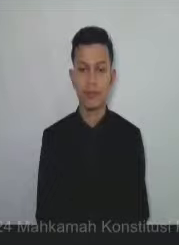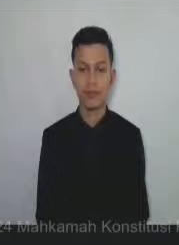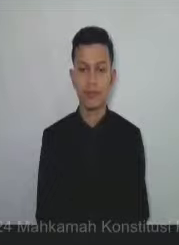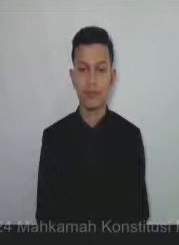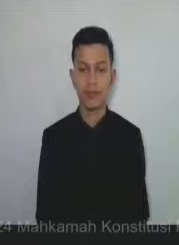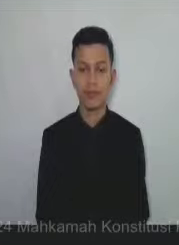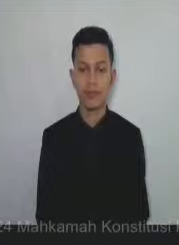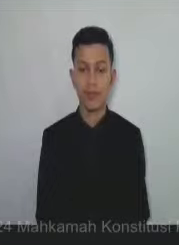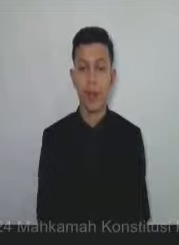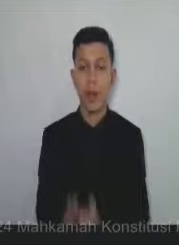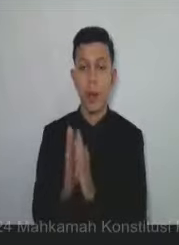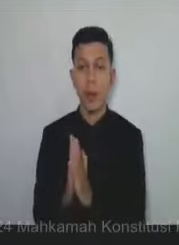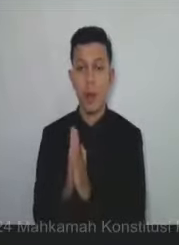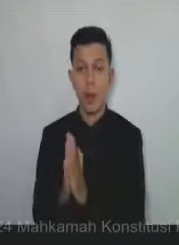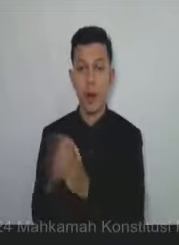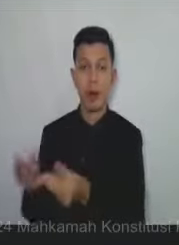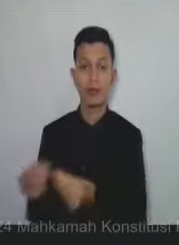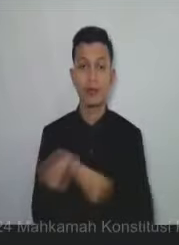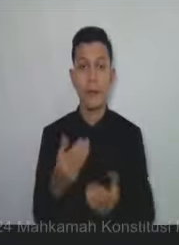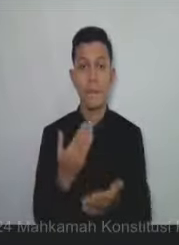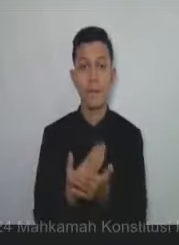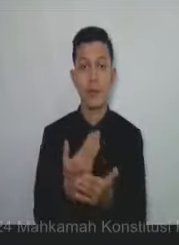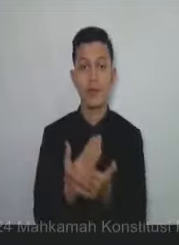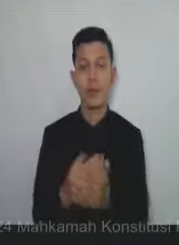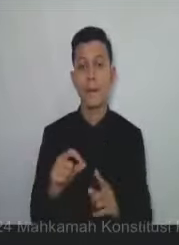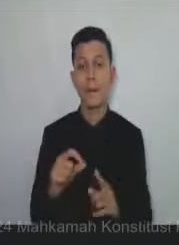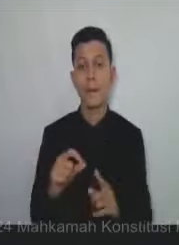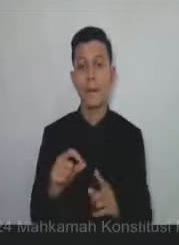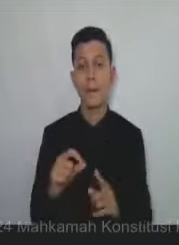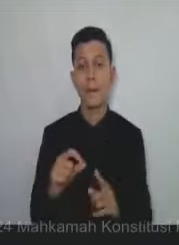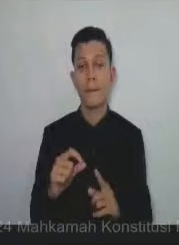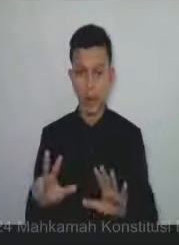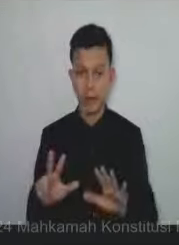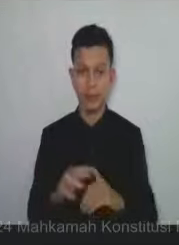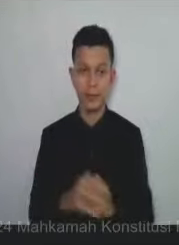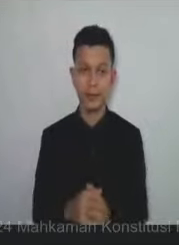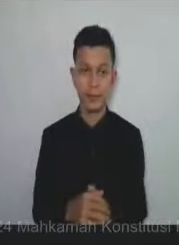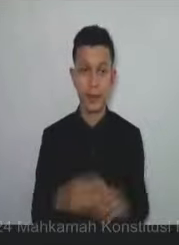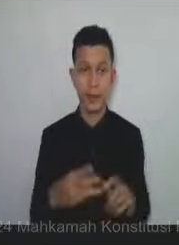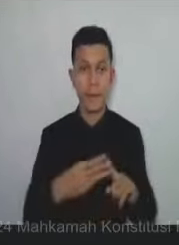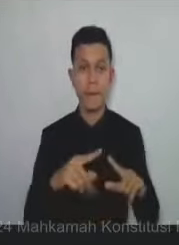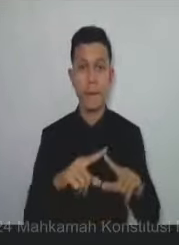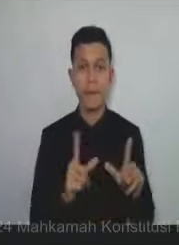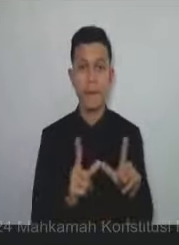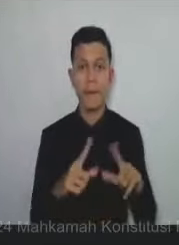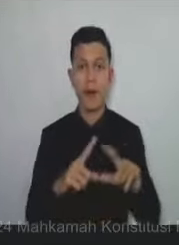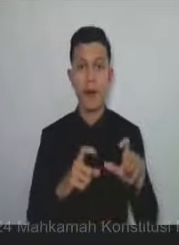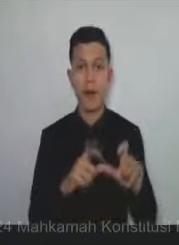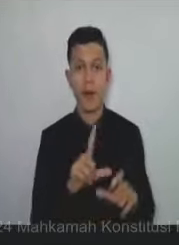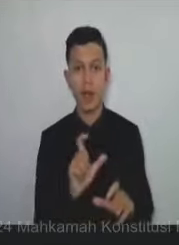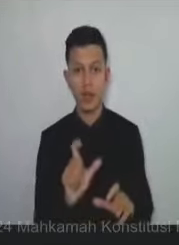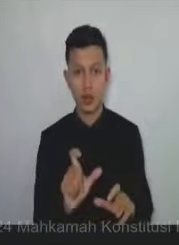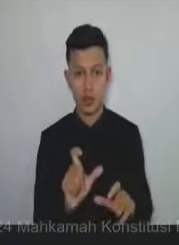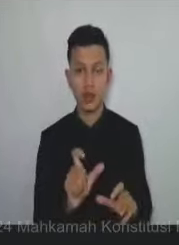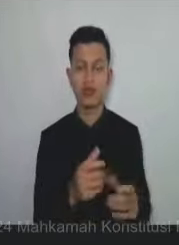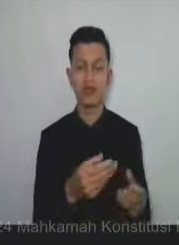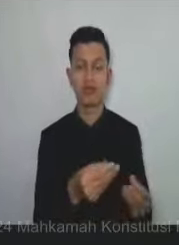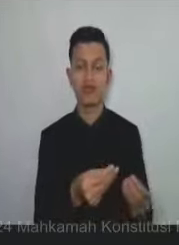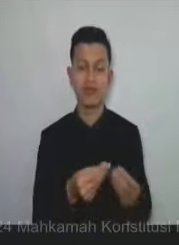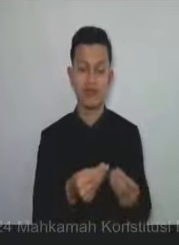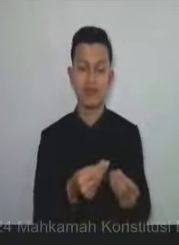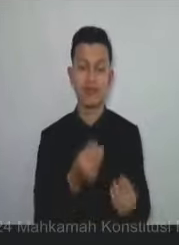Bawaslu menyampaikan keterangan pada pokoknya dan seterusnya dianggap telah diucapkan. Bawaslu mengajukan